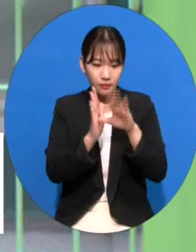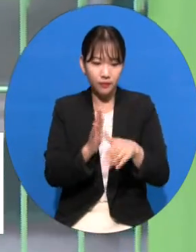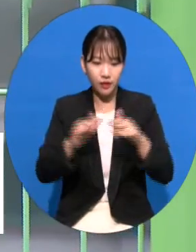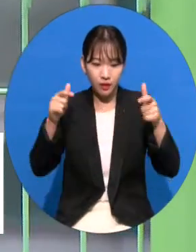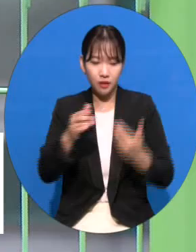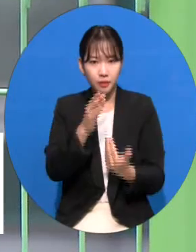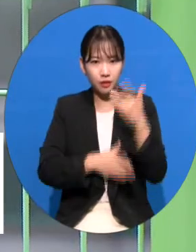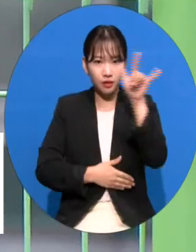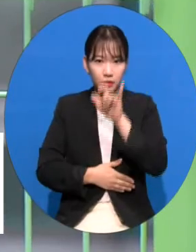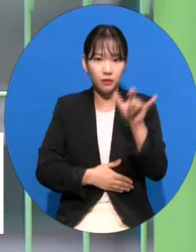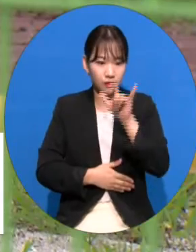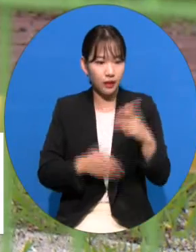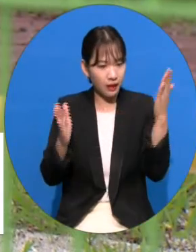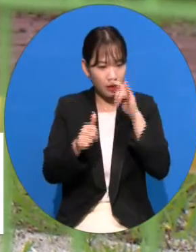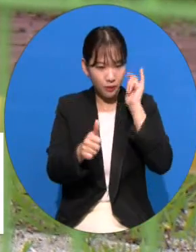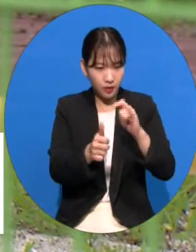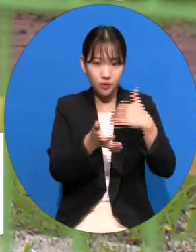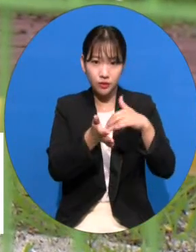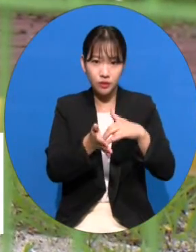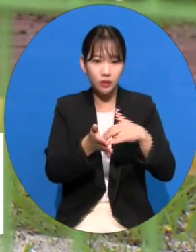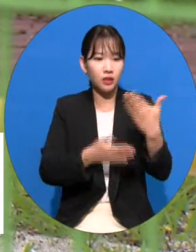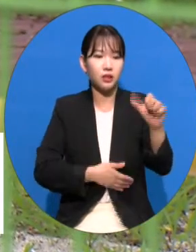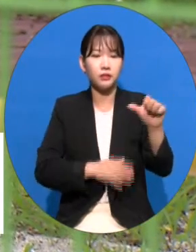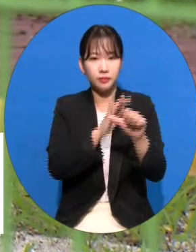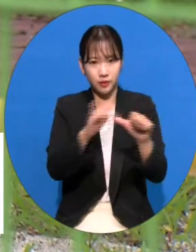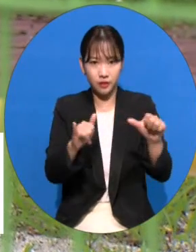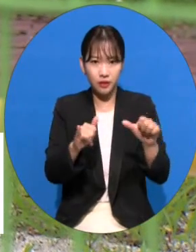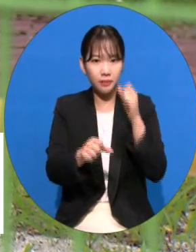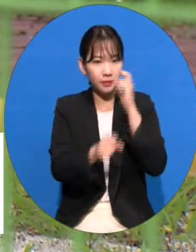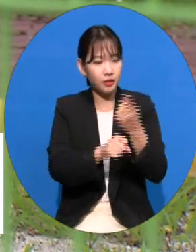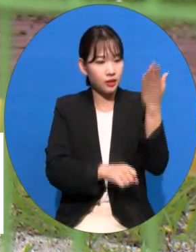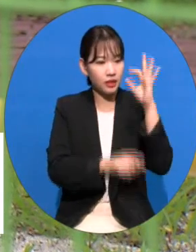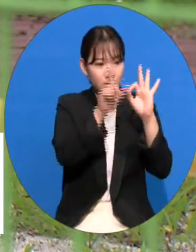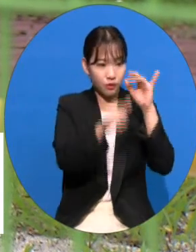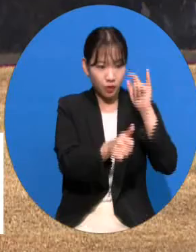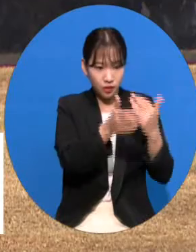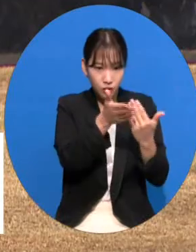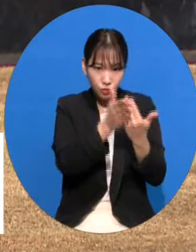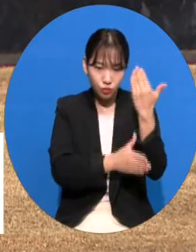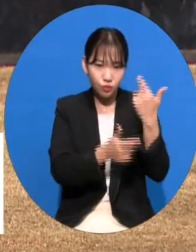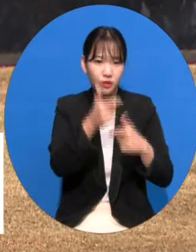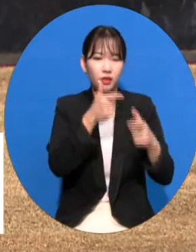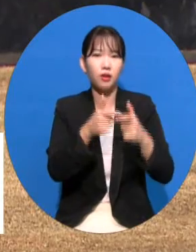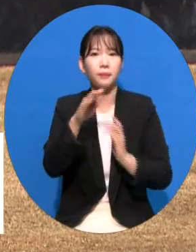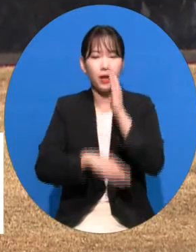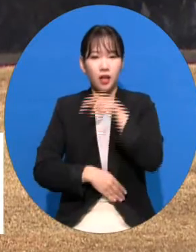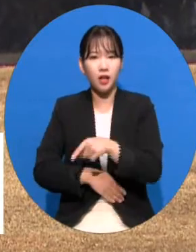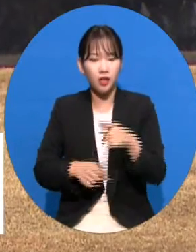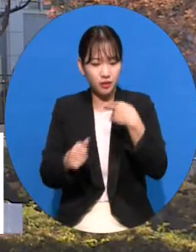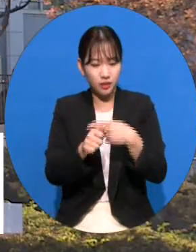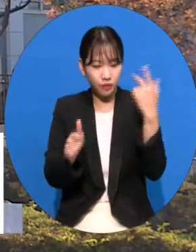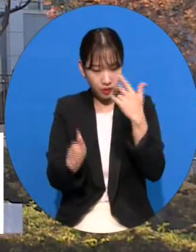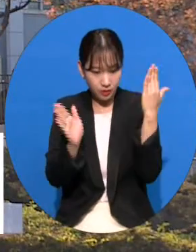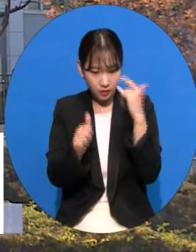지역에서 발생한 코로나 1구 학생 확진 자는 95명으로 이미 지난달 확진 자수를 뛰어넘었고 교직원 확진 자도